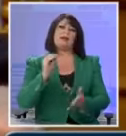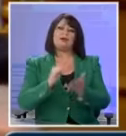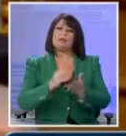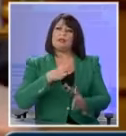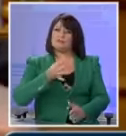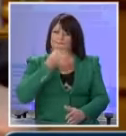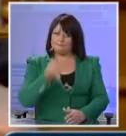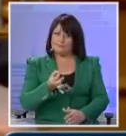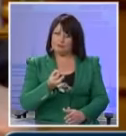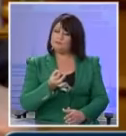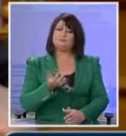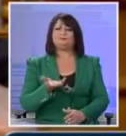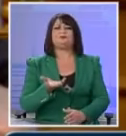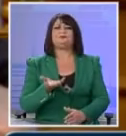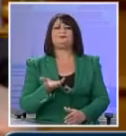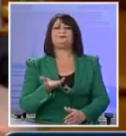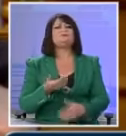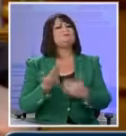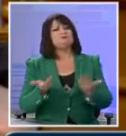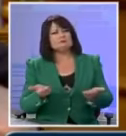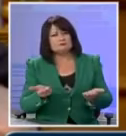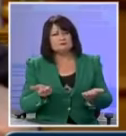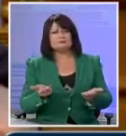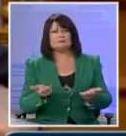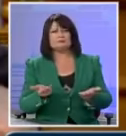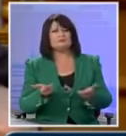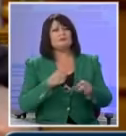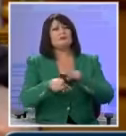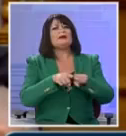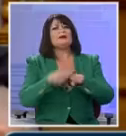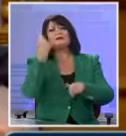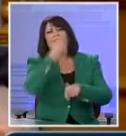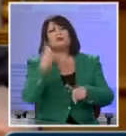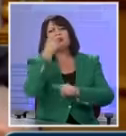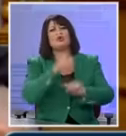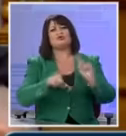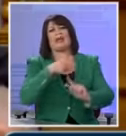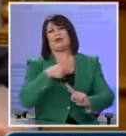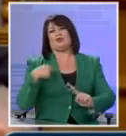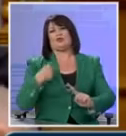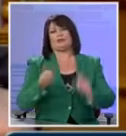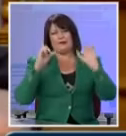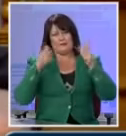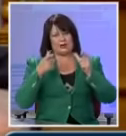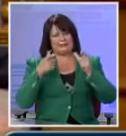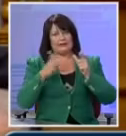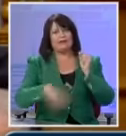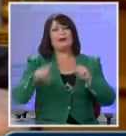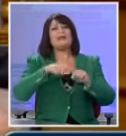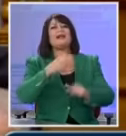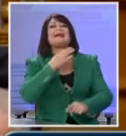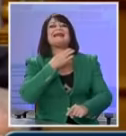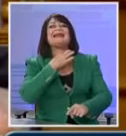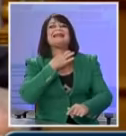να επισημάνω για άλλη μια φορά είναι ότι ανεξαρτήτως προσώπων αυτό που χρειάζεται η χώρα είναι η